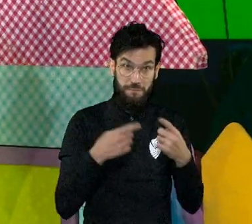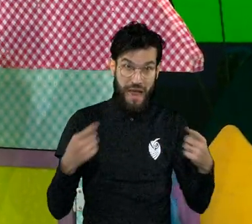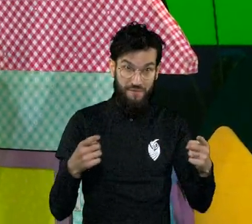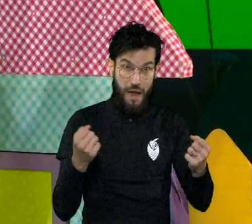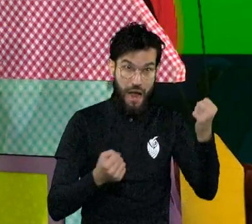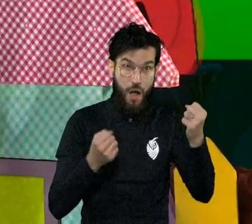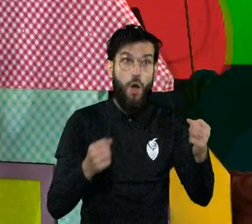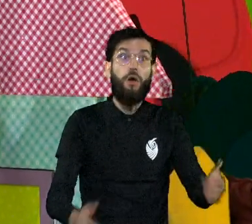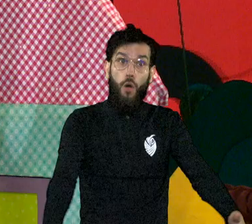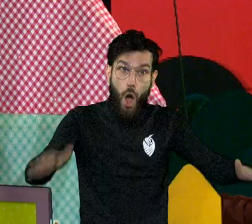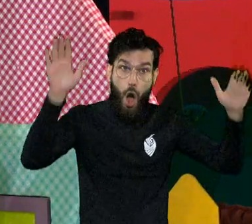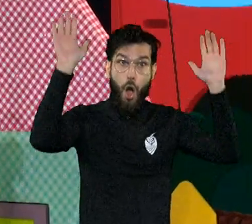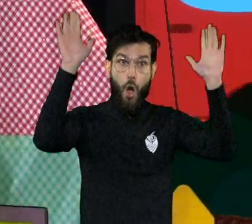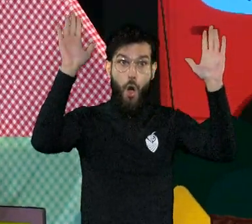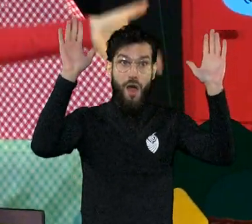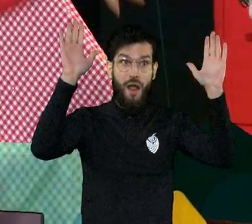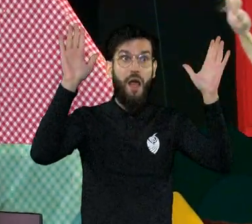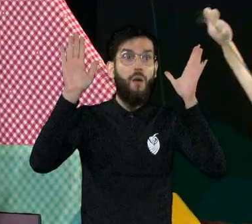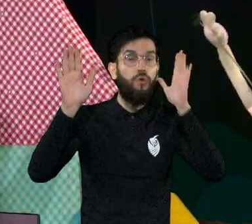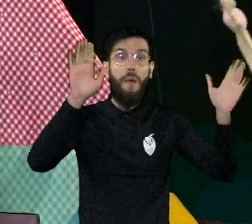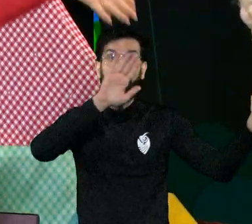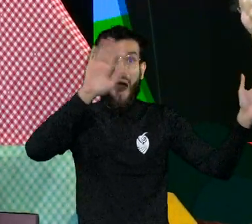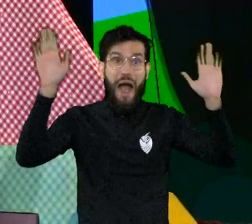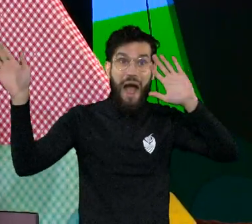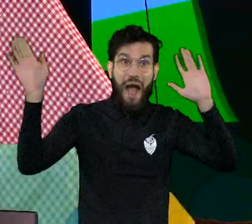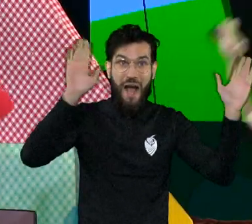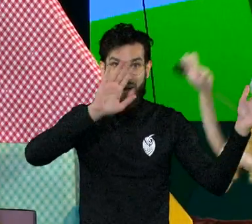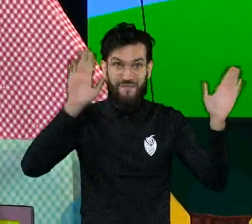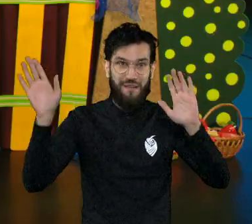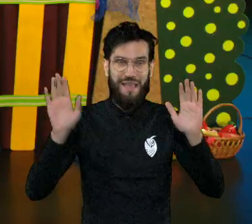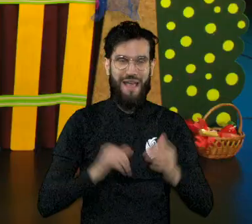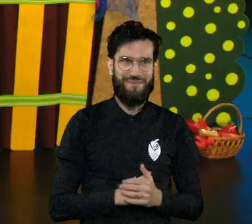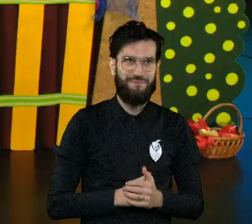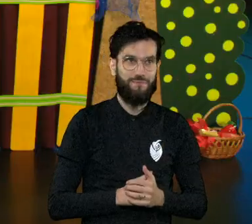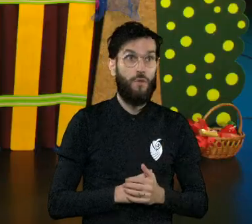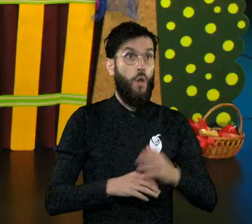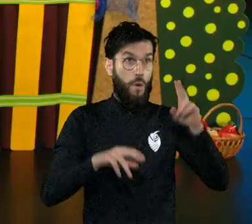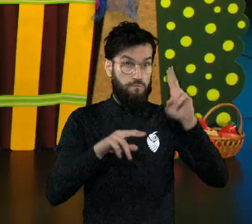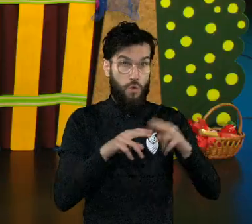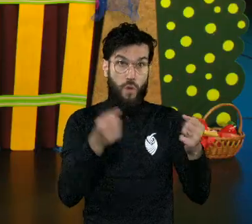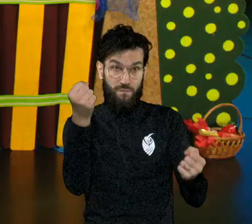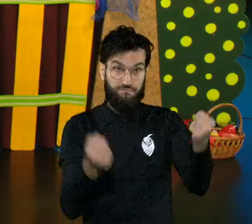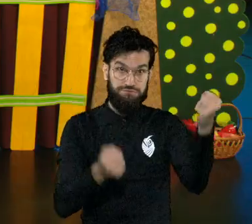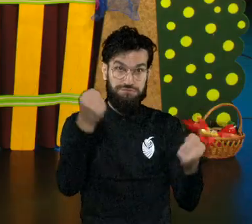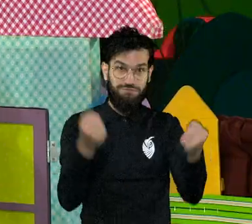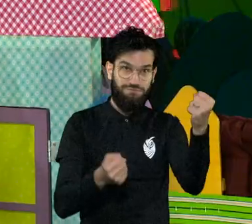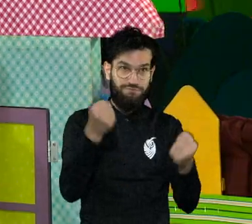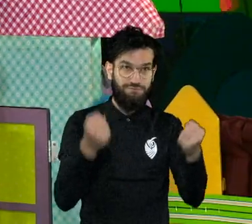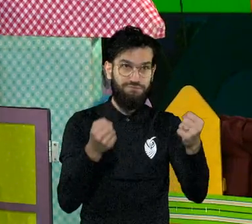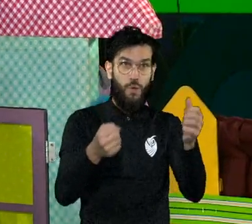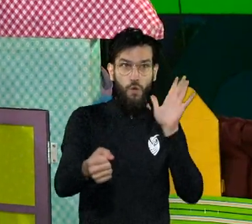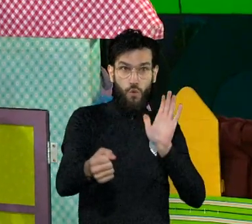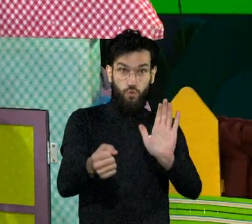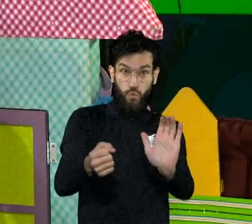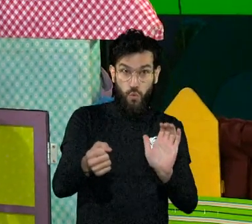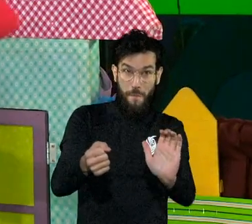auta, takto zdvihneme ruky nad hlavu a budeme nimi kývať ako takými stieračmi. Potom budeme točiť volantom, budeme